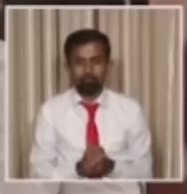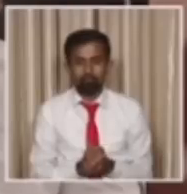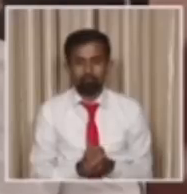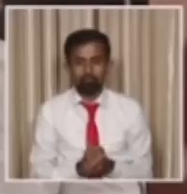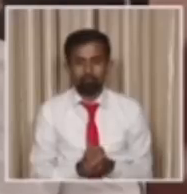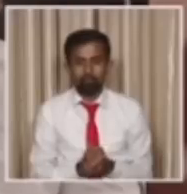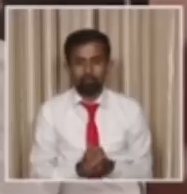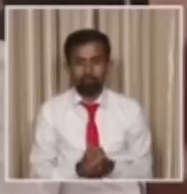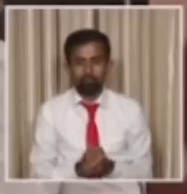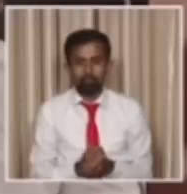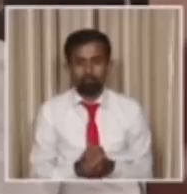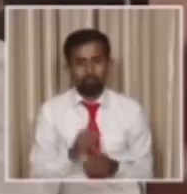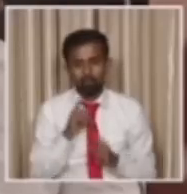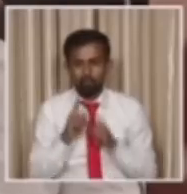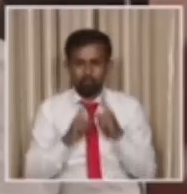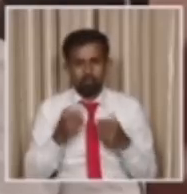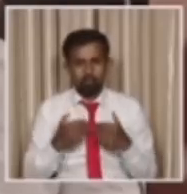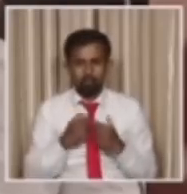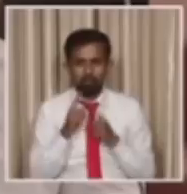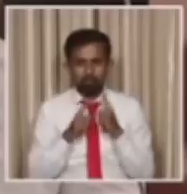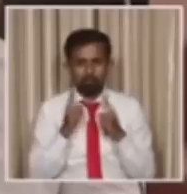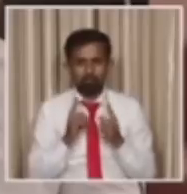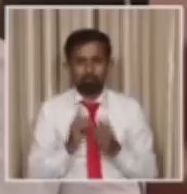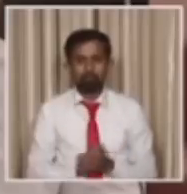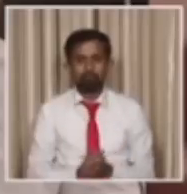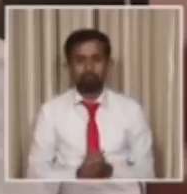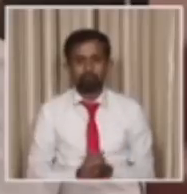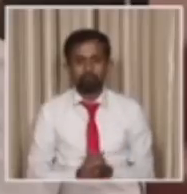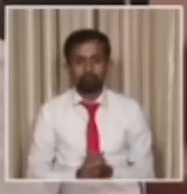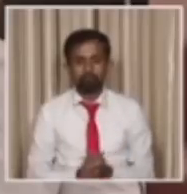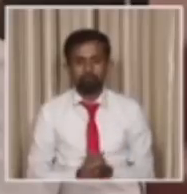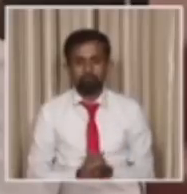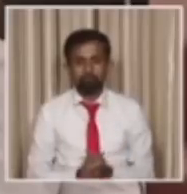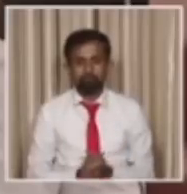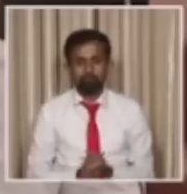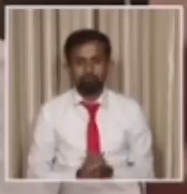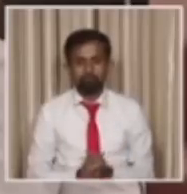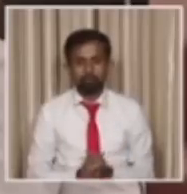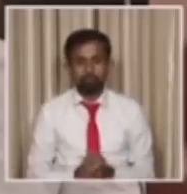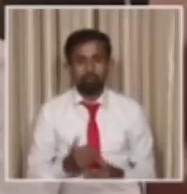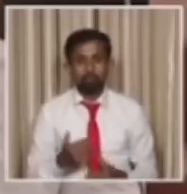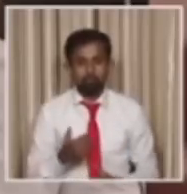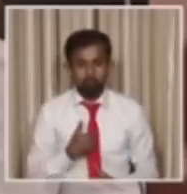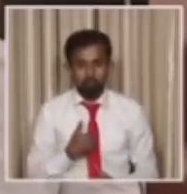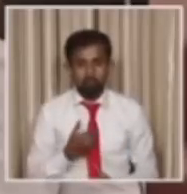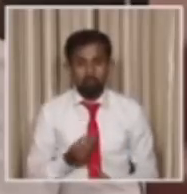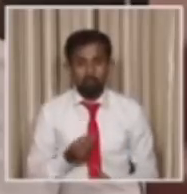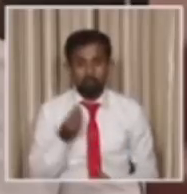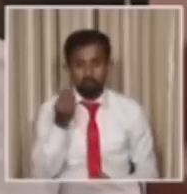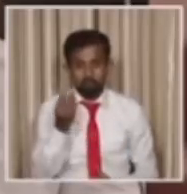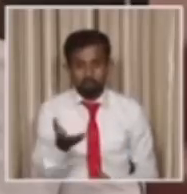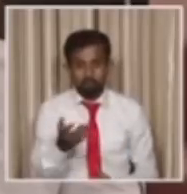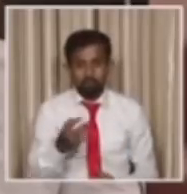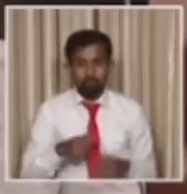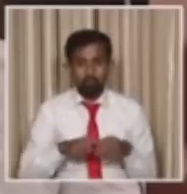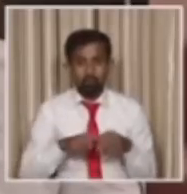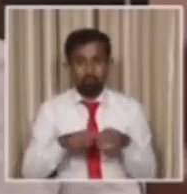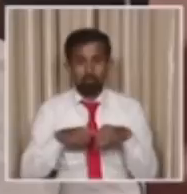නෑ, මං කතා කරන්න. හරි, දැන් ඒ මම ඒ දීපු ප්‍රශ්නව